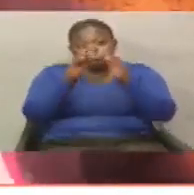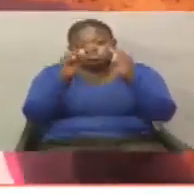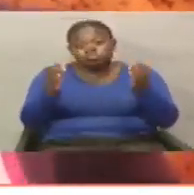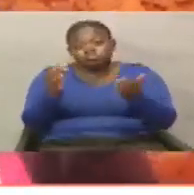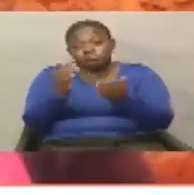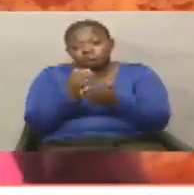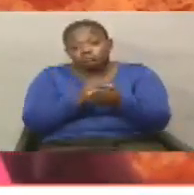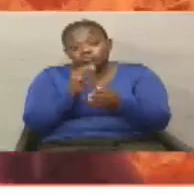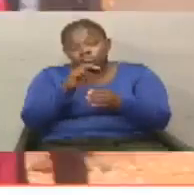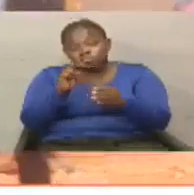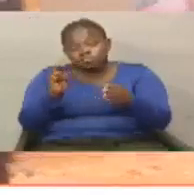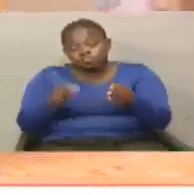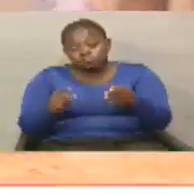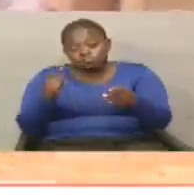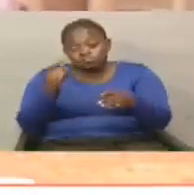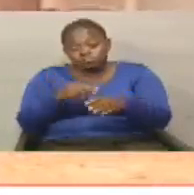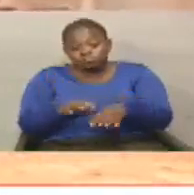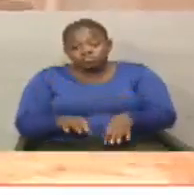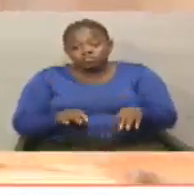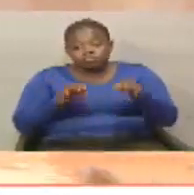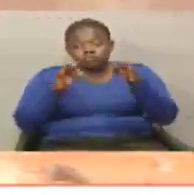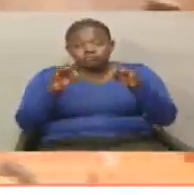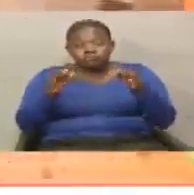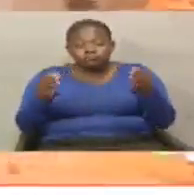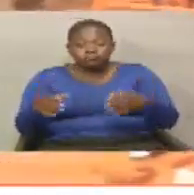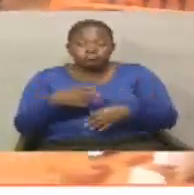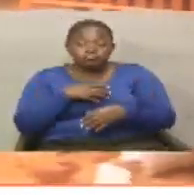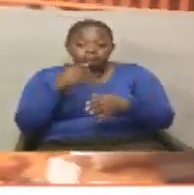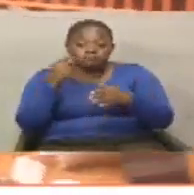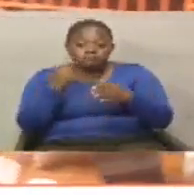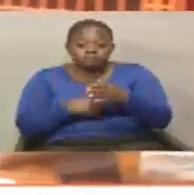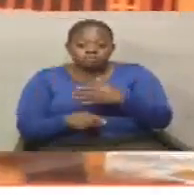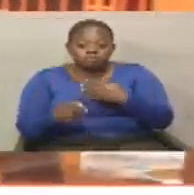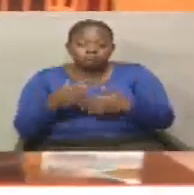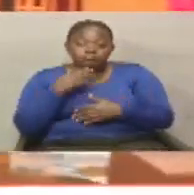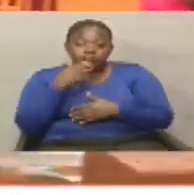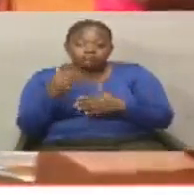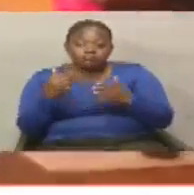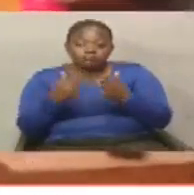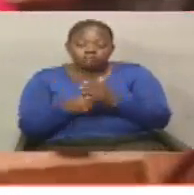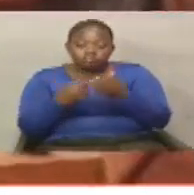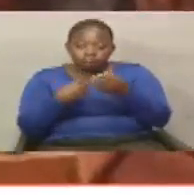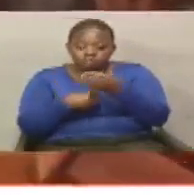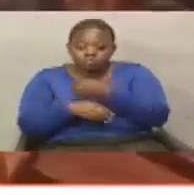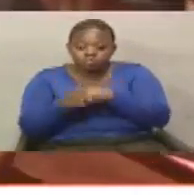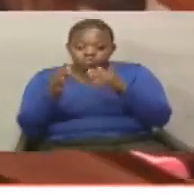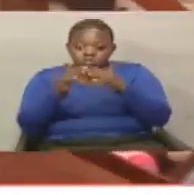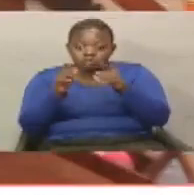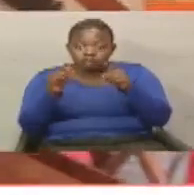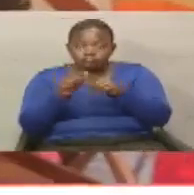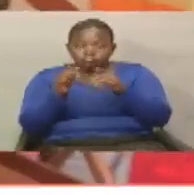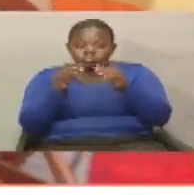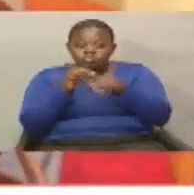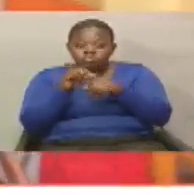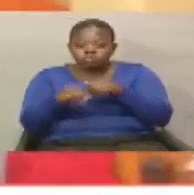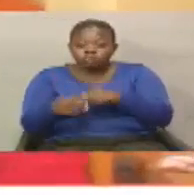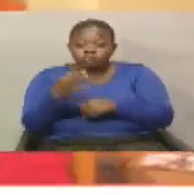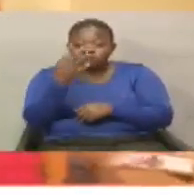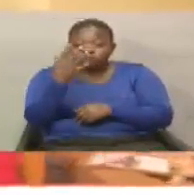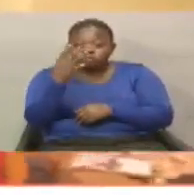aswala bamufulumiza ng'ali bukunya. Ye Mufalansa ategeezezza nti tayagala ntalo nga yagula amaka gano n'ennyumba eziri okubukadde